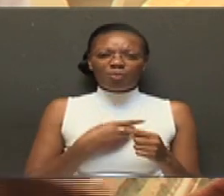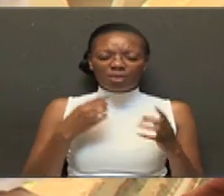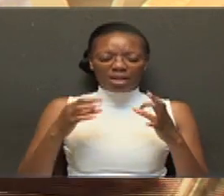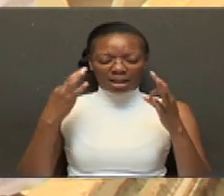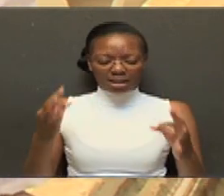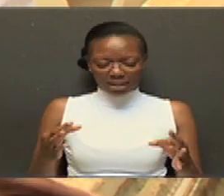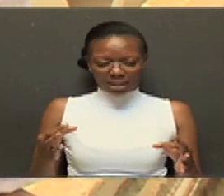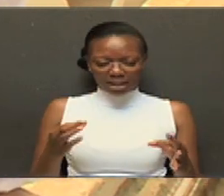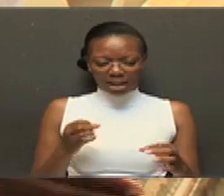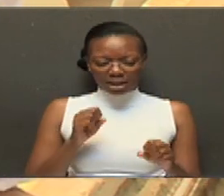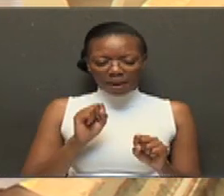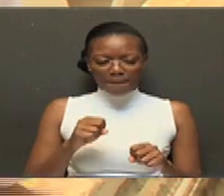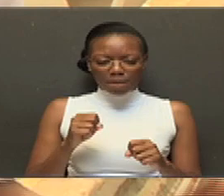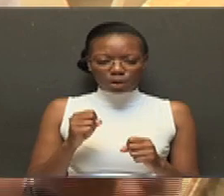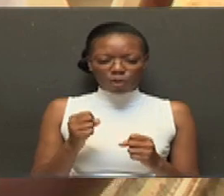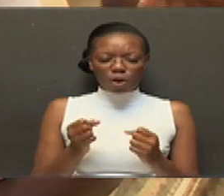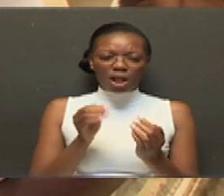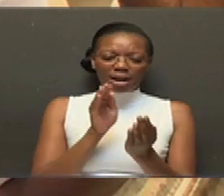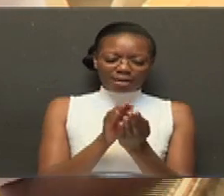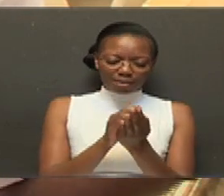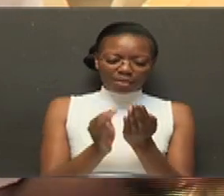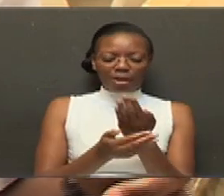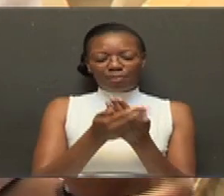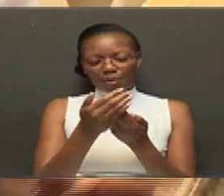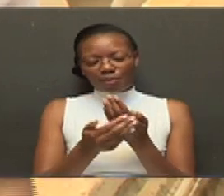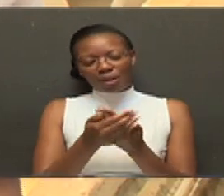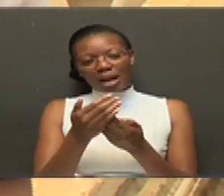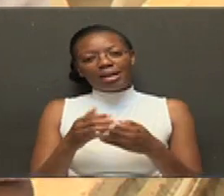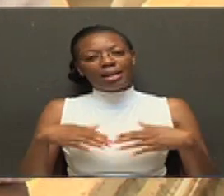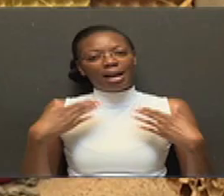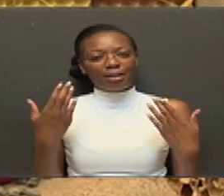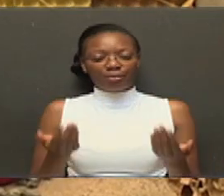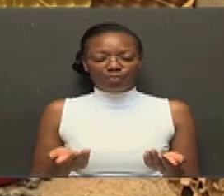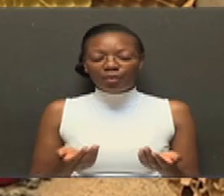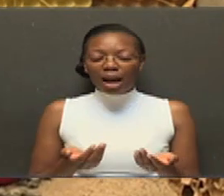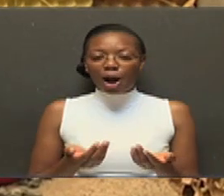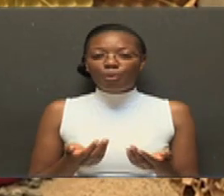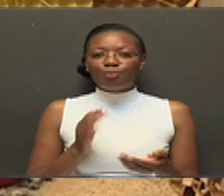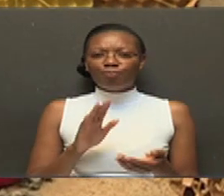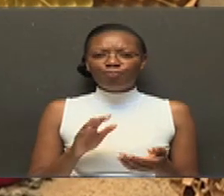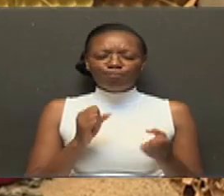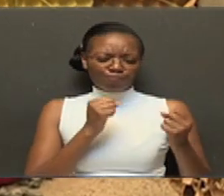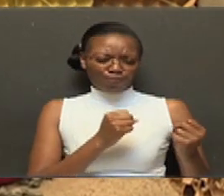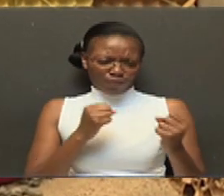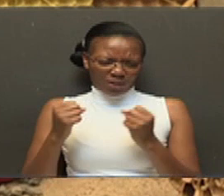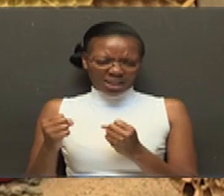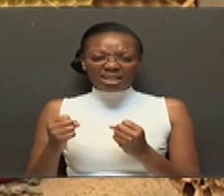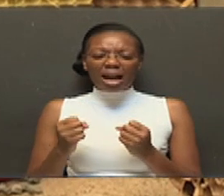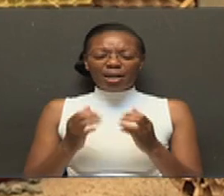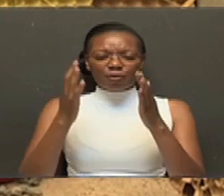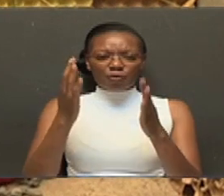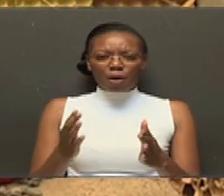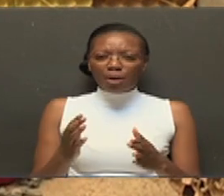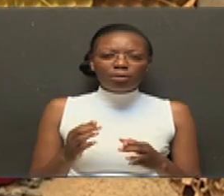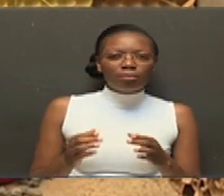vile tunaweza fuga hawa wadudu kama a mini livestock. Huwa vigumu sana kwa binadamu kuwashika